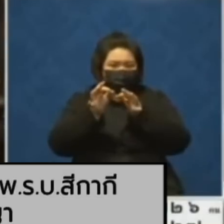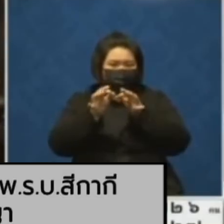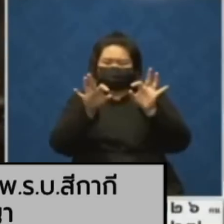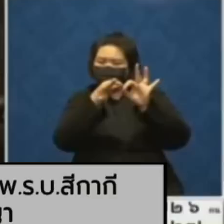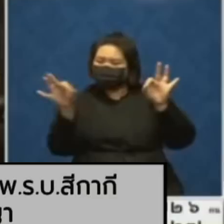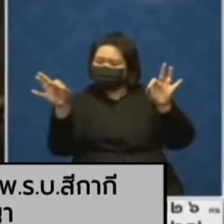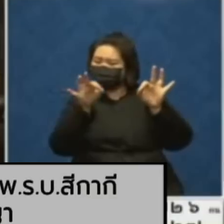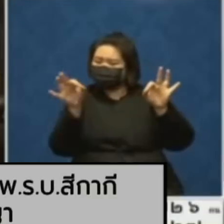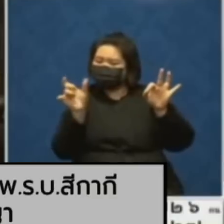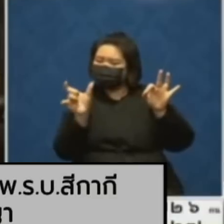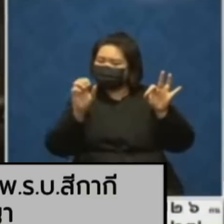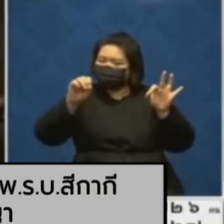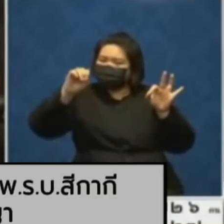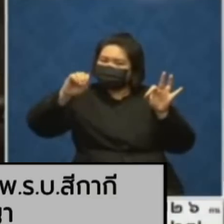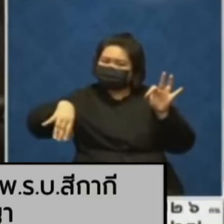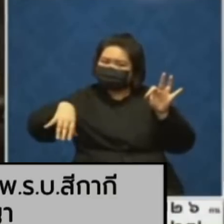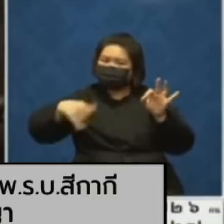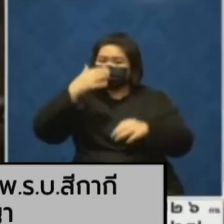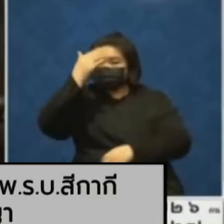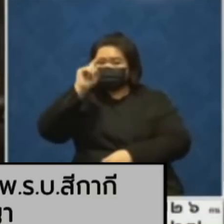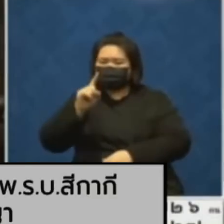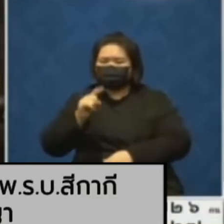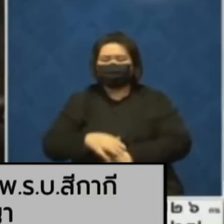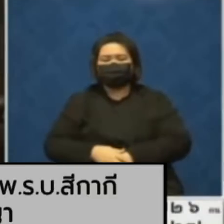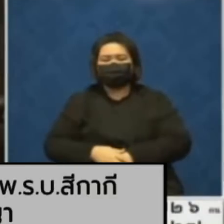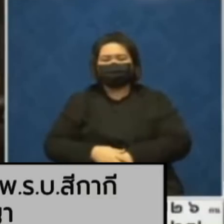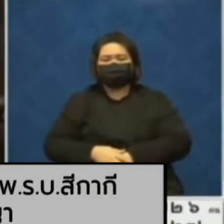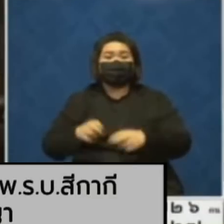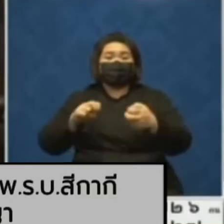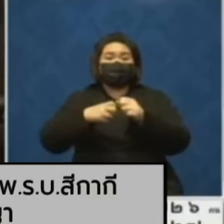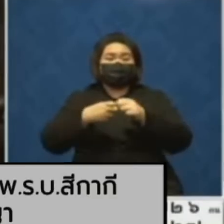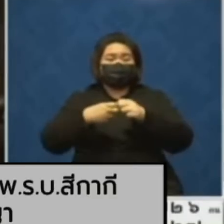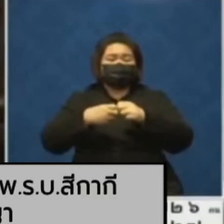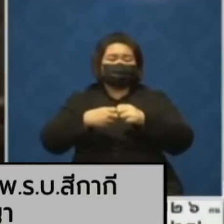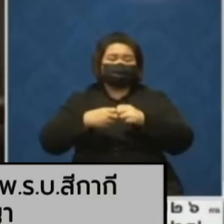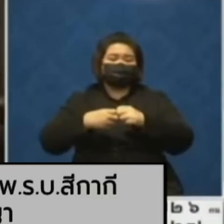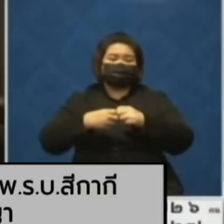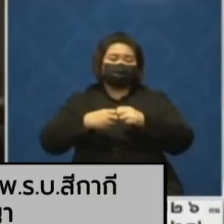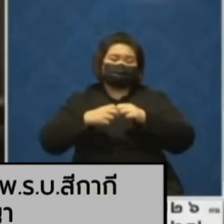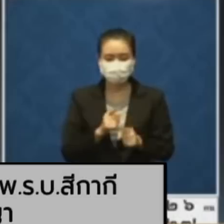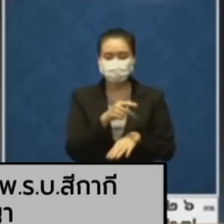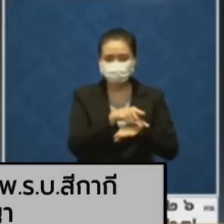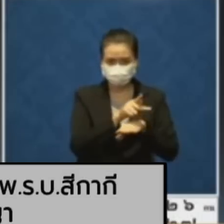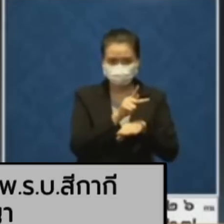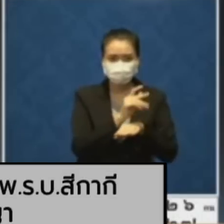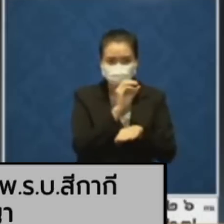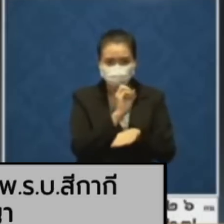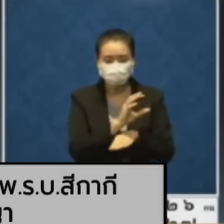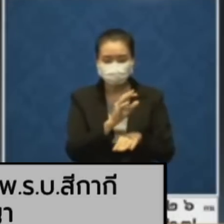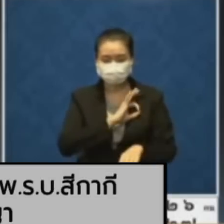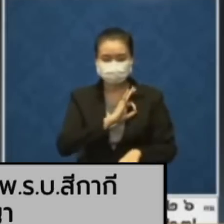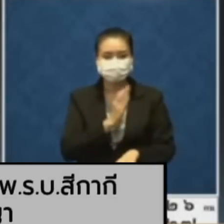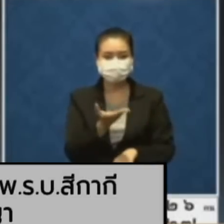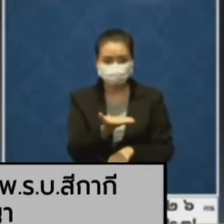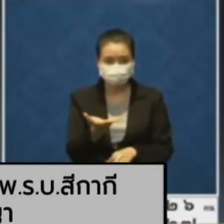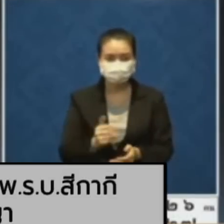างพ.บ.ตำรวจจึงต้องตัดไฟแต่ต้นลมไม่ใหเกิดความเสียหายขึ้มาอiegโดยการปฏิบัฯ หน้าที่ของข่ลัชการตำรวจ